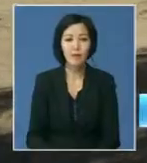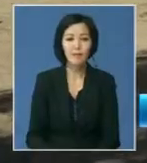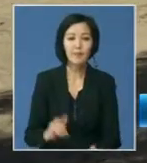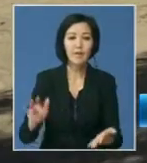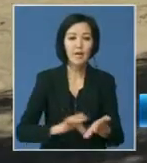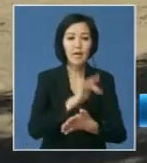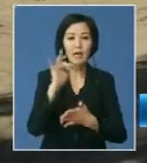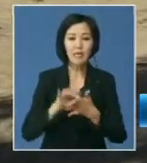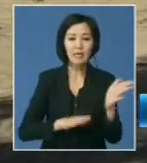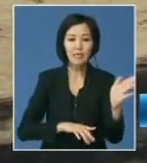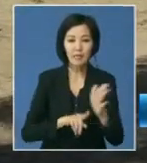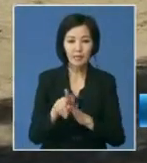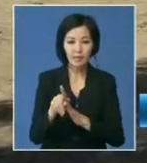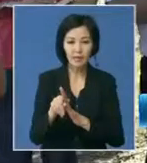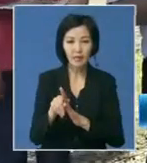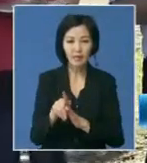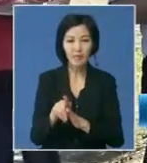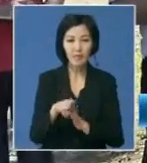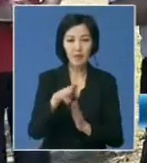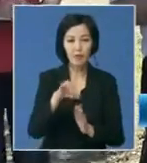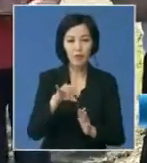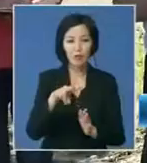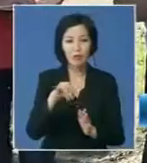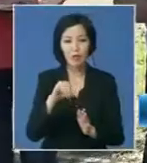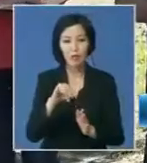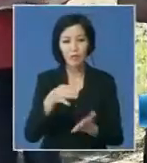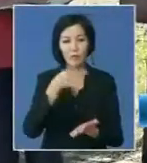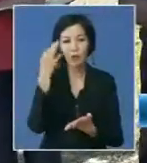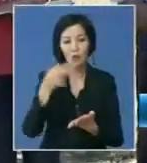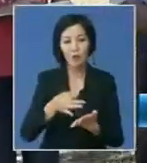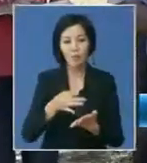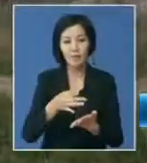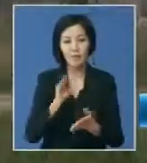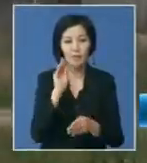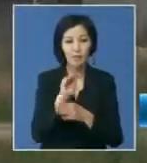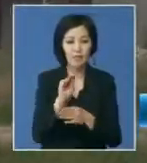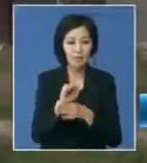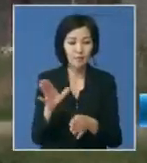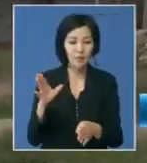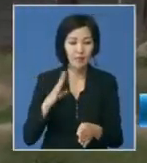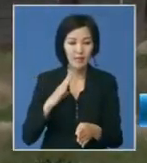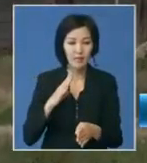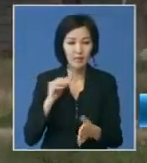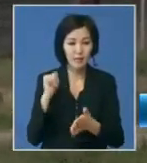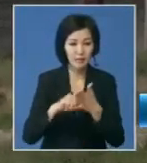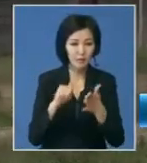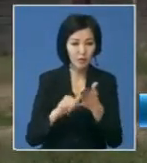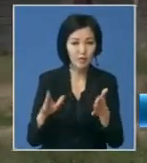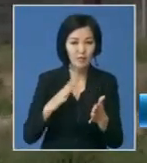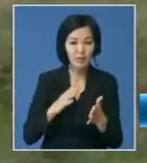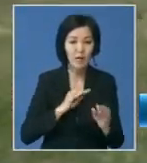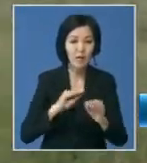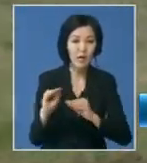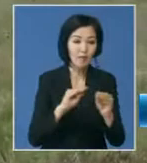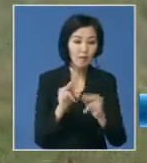Қалаға кіреберіс жол бойын аралаған Ләззат Тұрлашов жауапты қызметкерлерге біраз сын ескертпе айтты. Себебі мұндағы абаттандыру жұмыстары